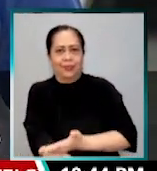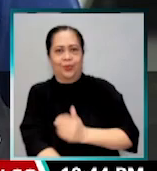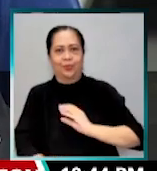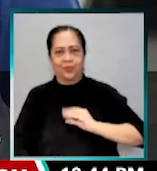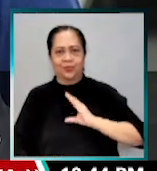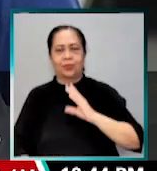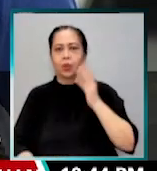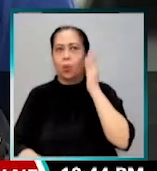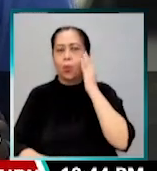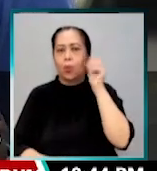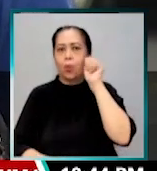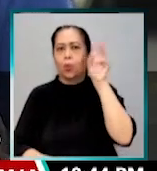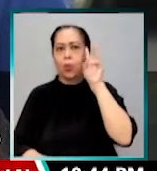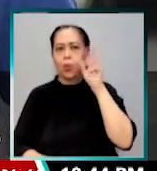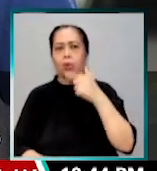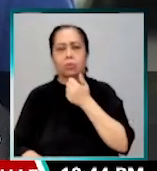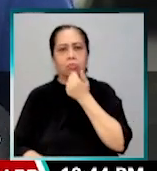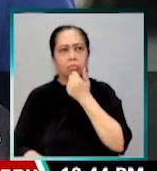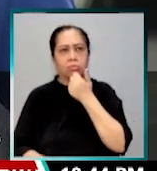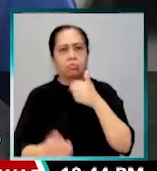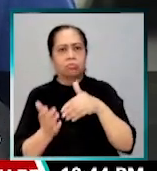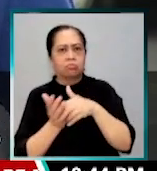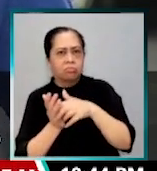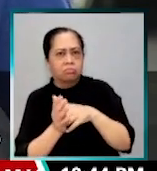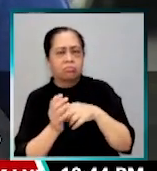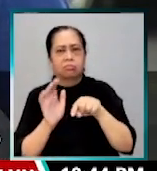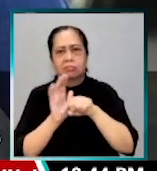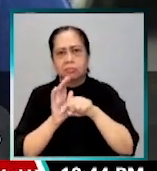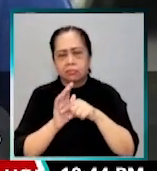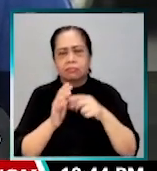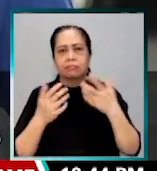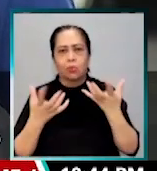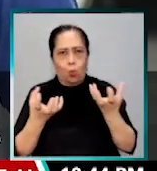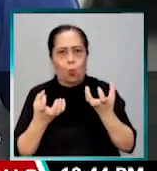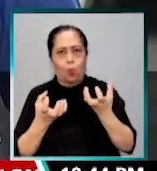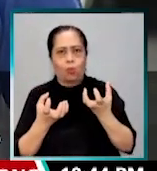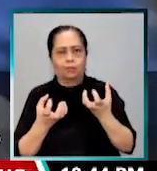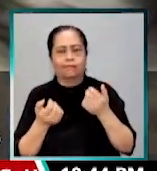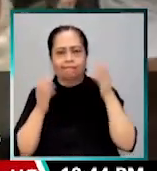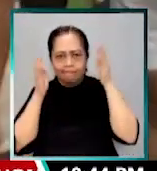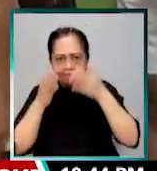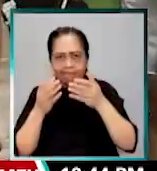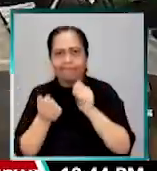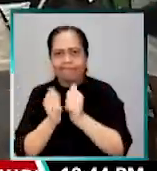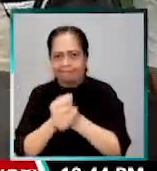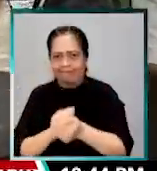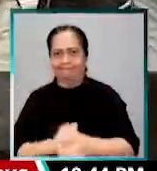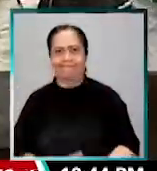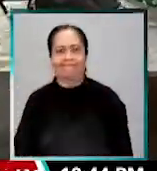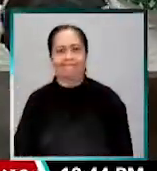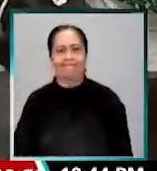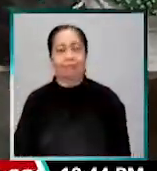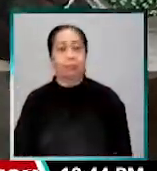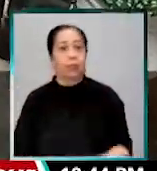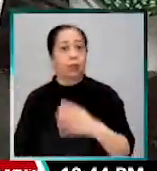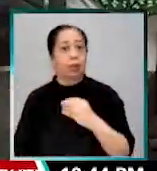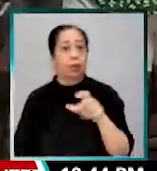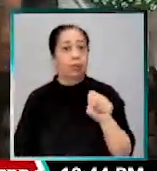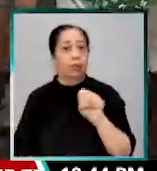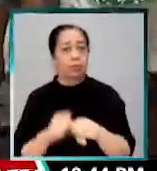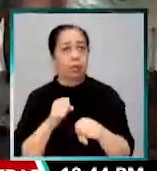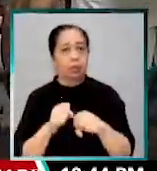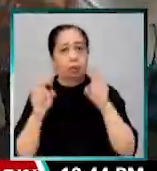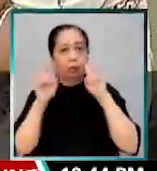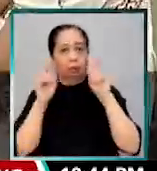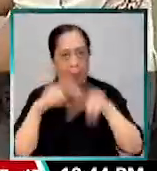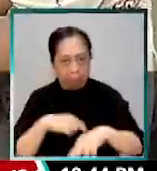nalalaman natin ang ating mga kahinaan at kakulangan na gusto nating pagtuunan ng pansin. At para di mapako ang